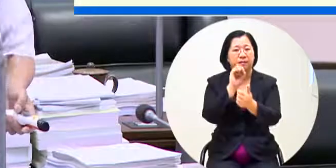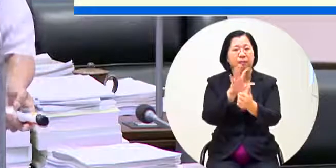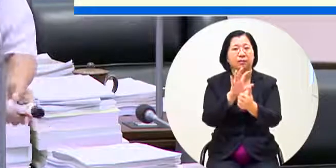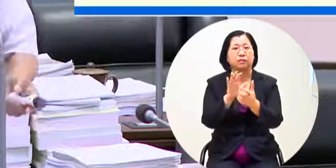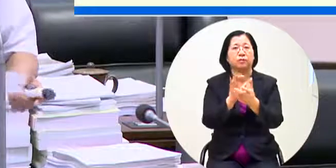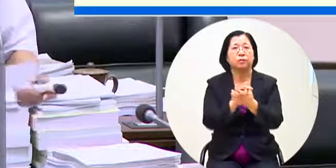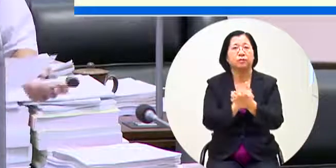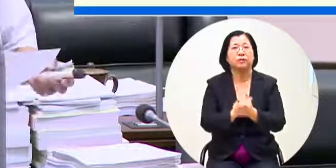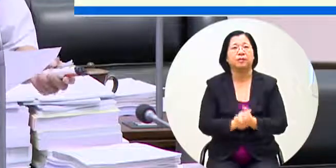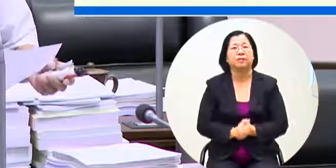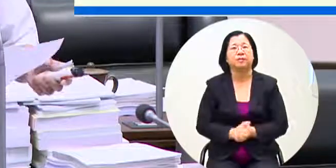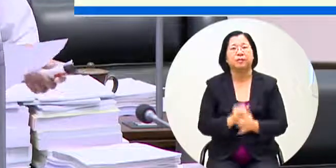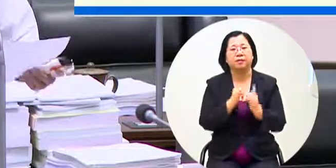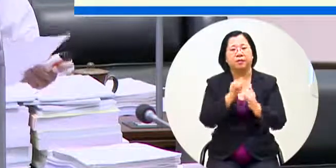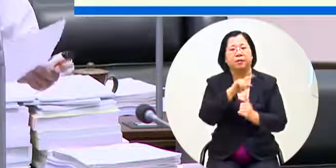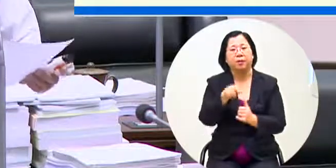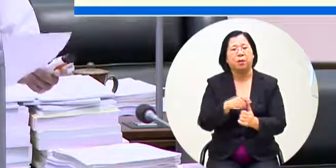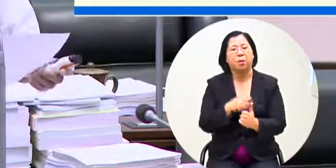吼。